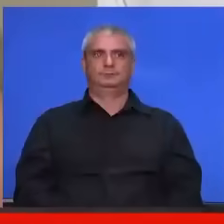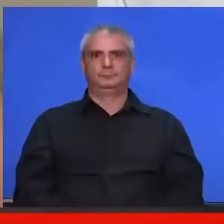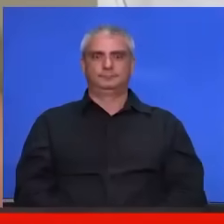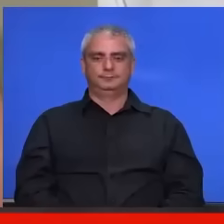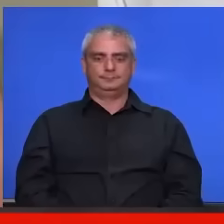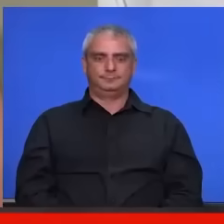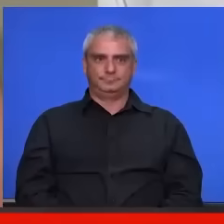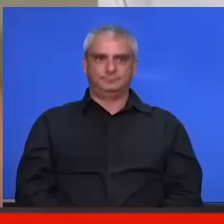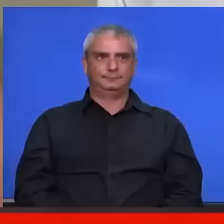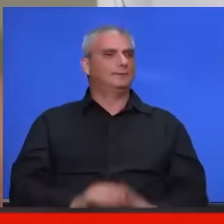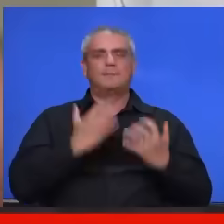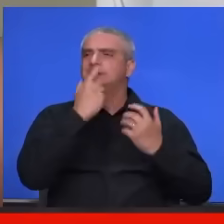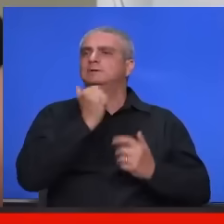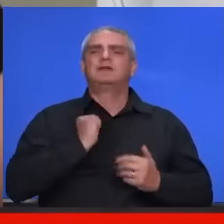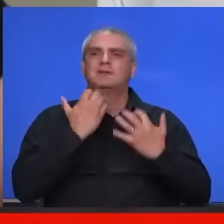מה סיפרו לכם